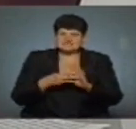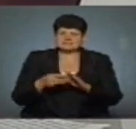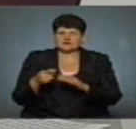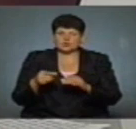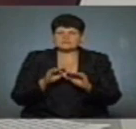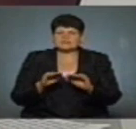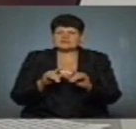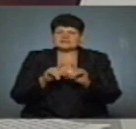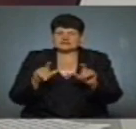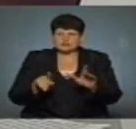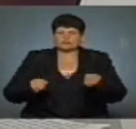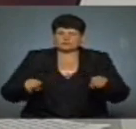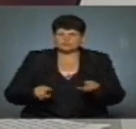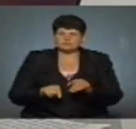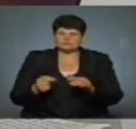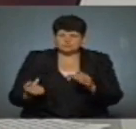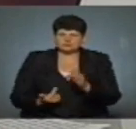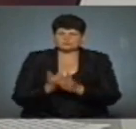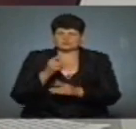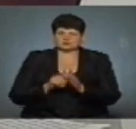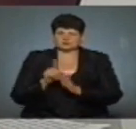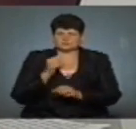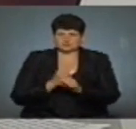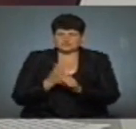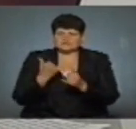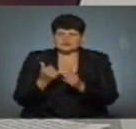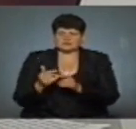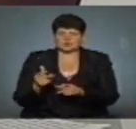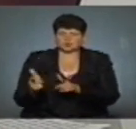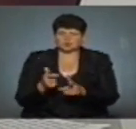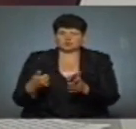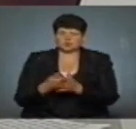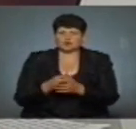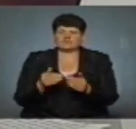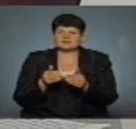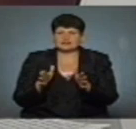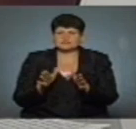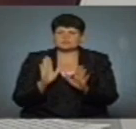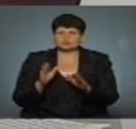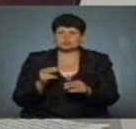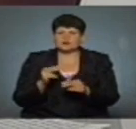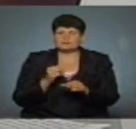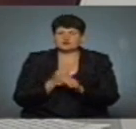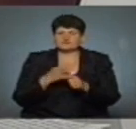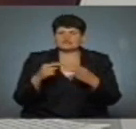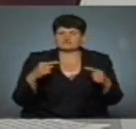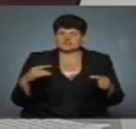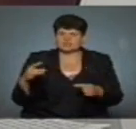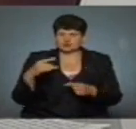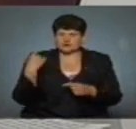садків поновлять роботу. Зараз їх готують до відкриття. Чи запрацюють з 1 червня дошкільні заклади в інших районах